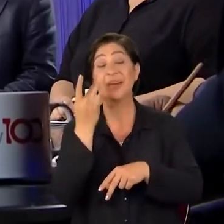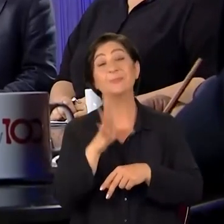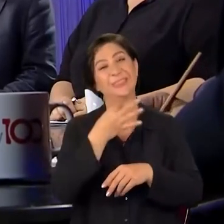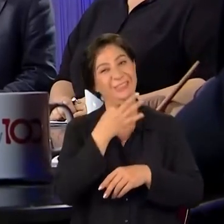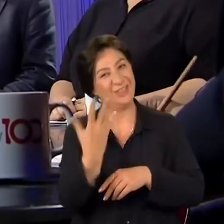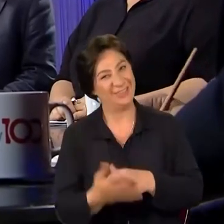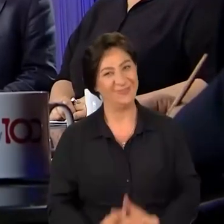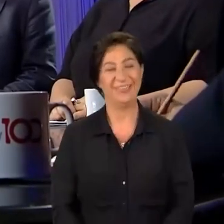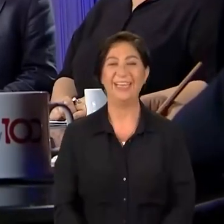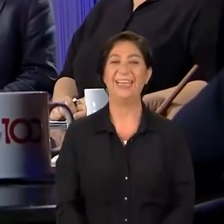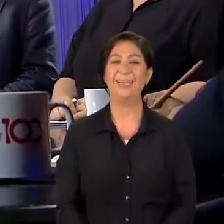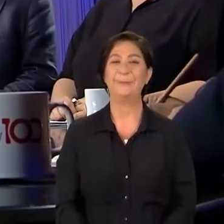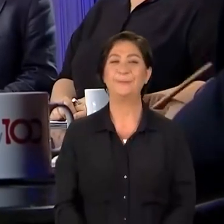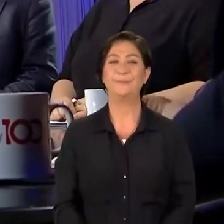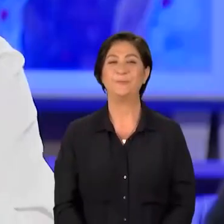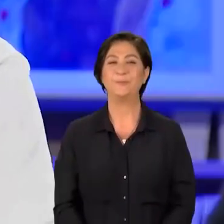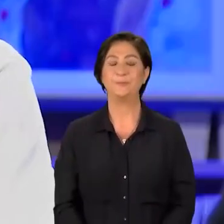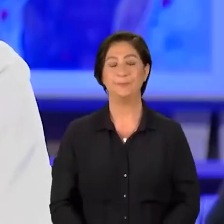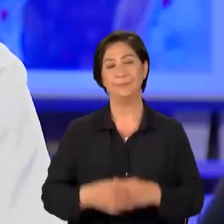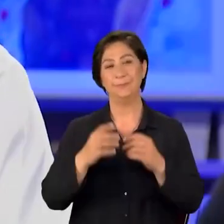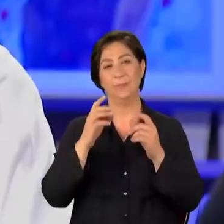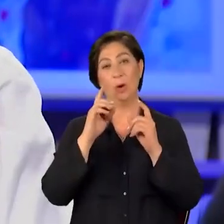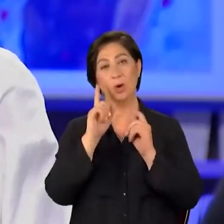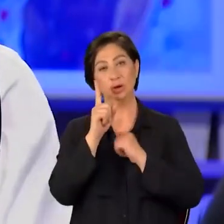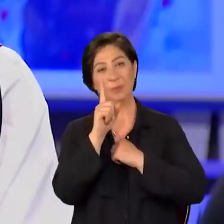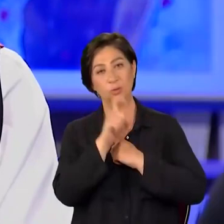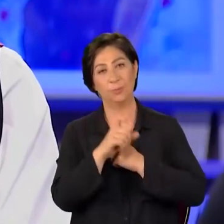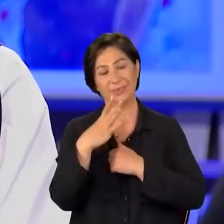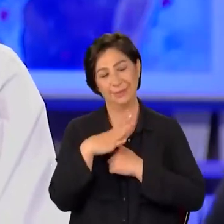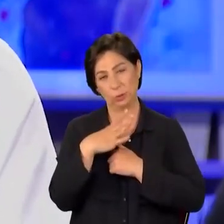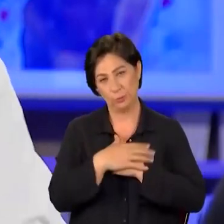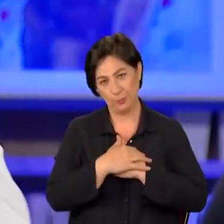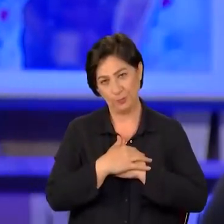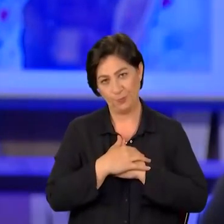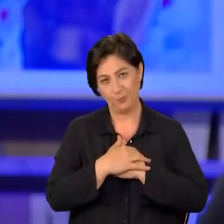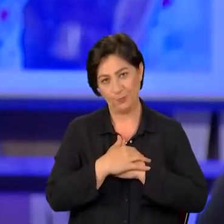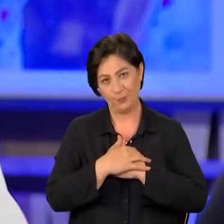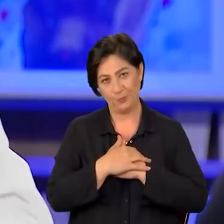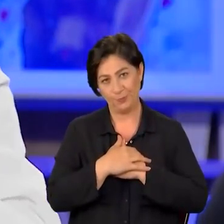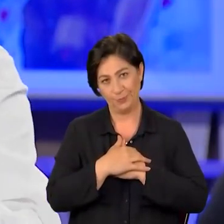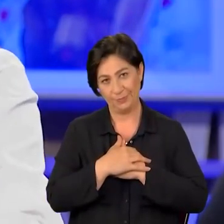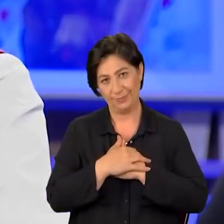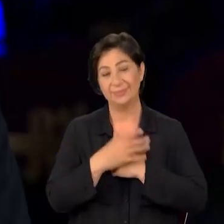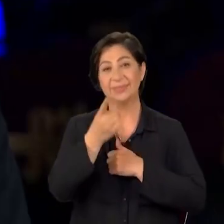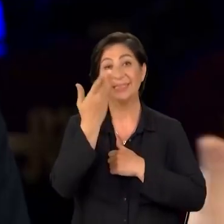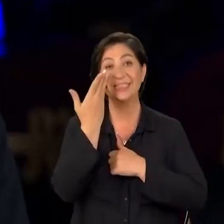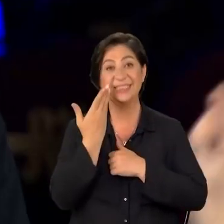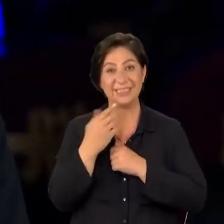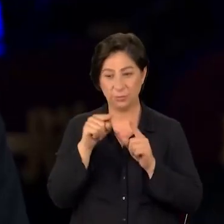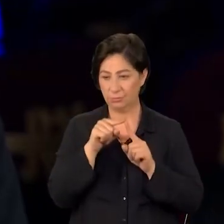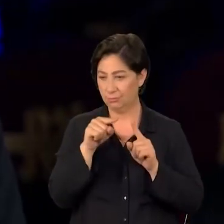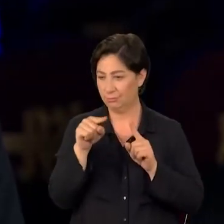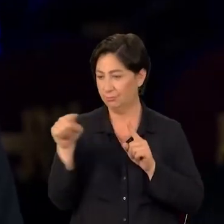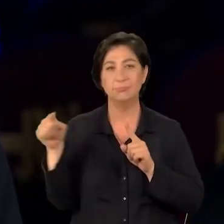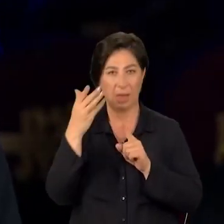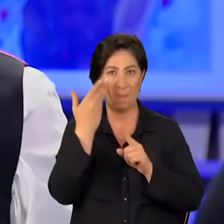bunları, fark etmiyor. Peki, hemen Sayın Hocam'a dönmek istiyorum. Bu tabii ki biraz izlediğiniz